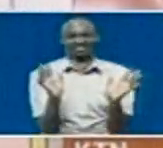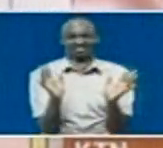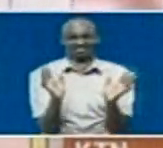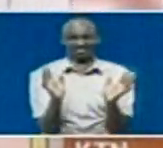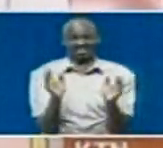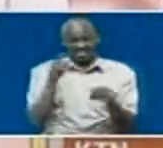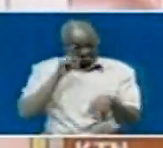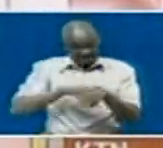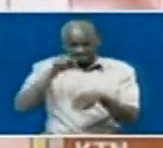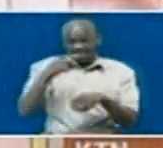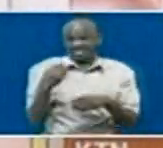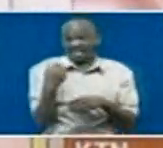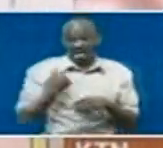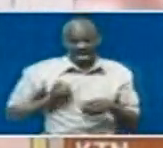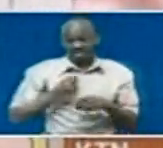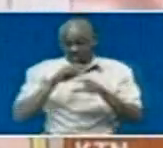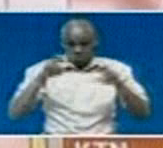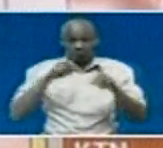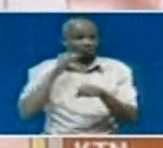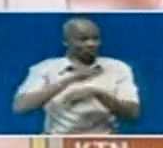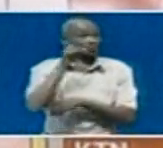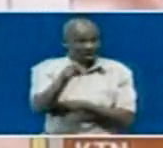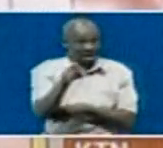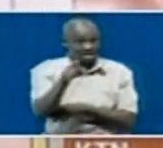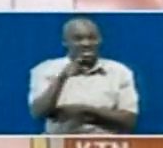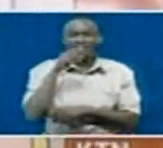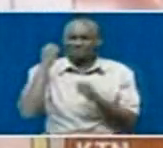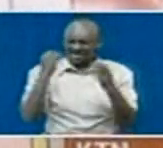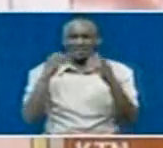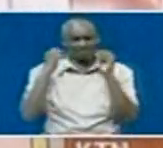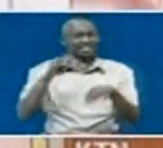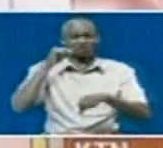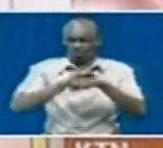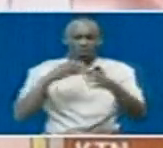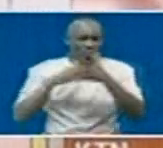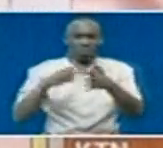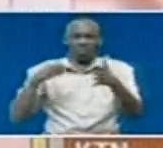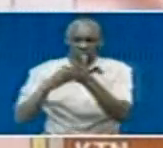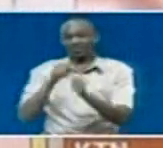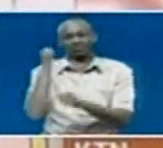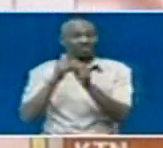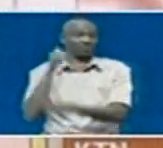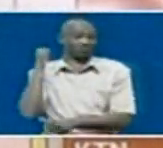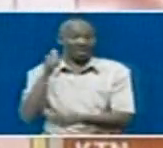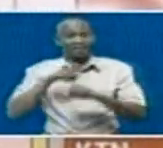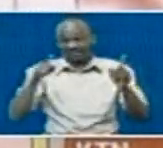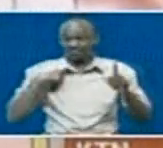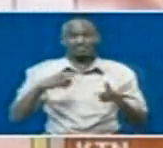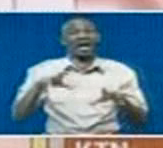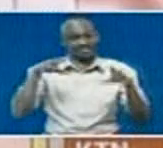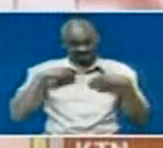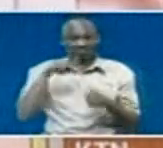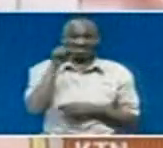Wakati Rukia alikuwa anatafutiwa shule, alikuwa amekataliwa na shule zote area hii, lakini mimi nikaamua